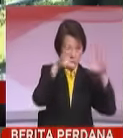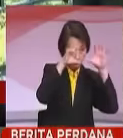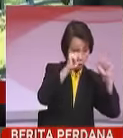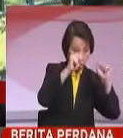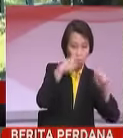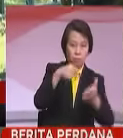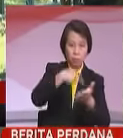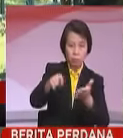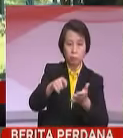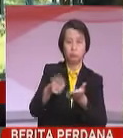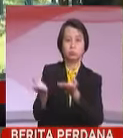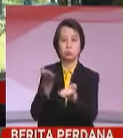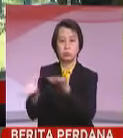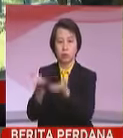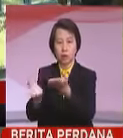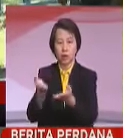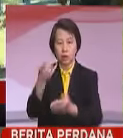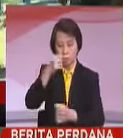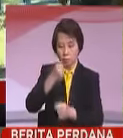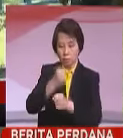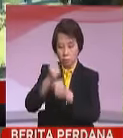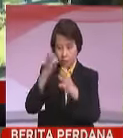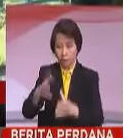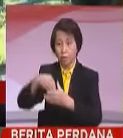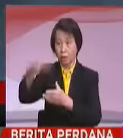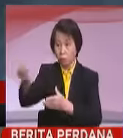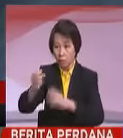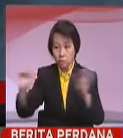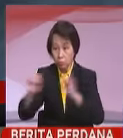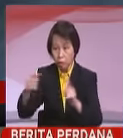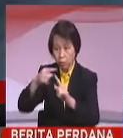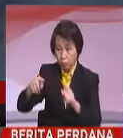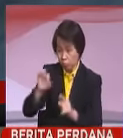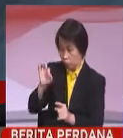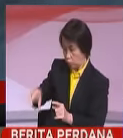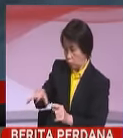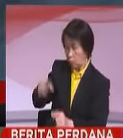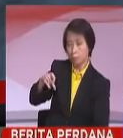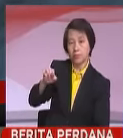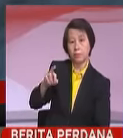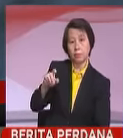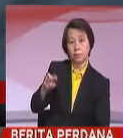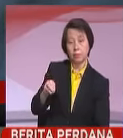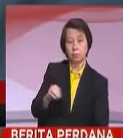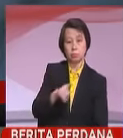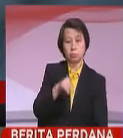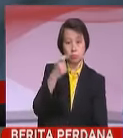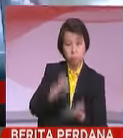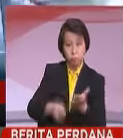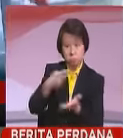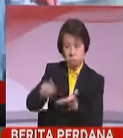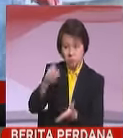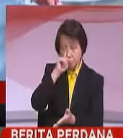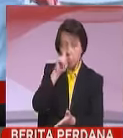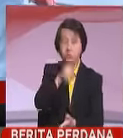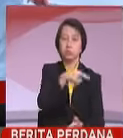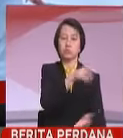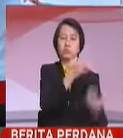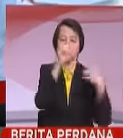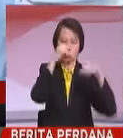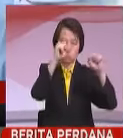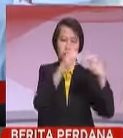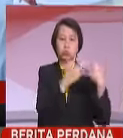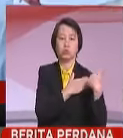membayar kos perkhidmatan. Bagi pekerja asing yang tiada caruman Perkeso, kos perlu ditanggung majikan. Sementara itu, salah